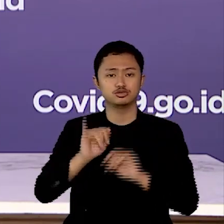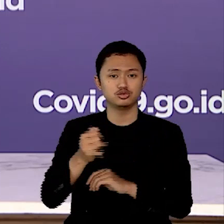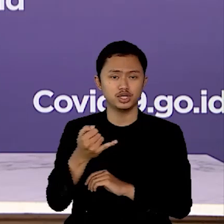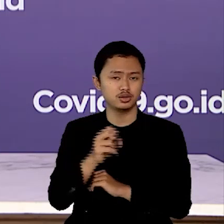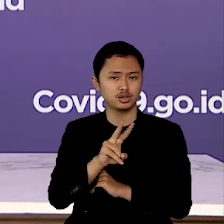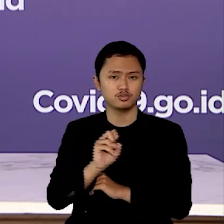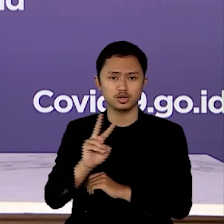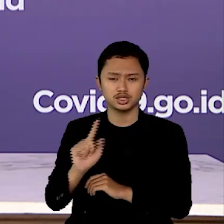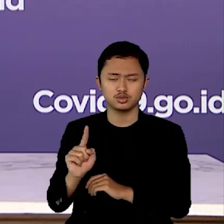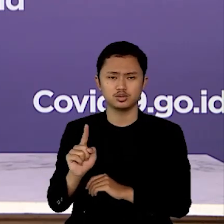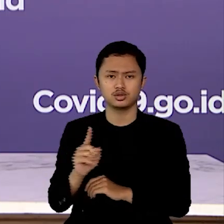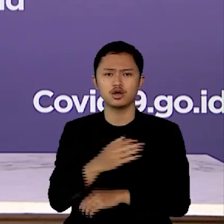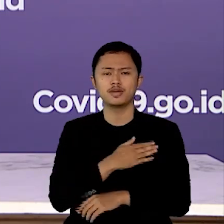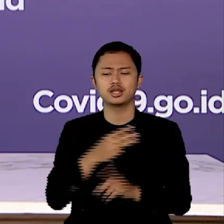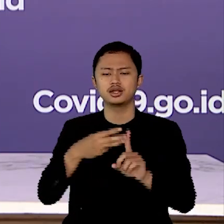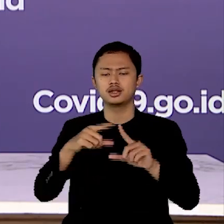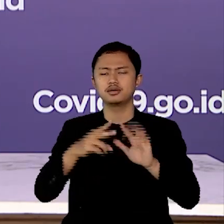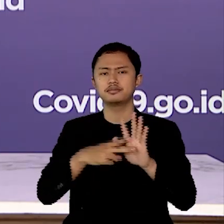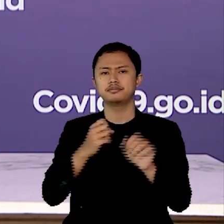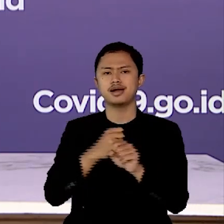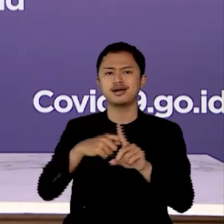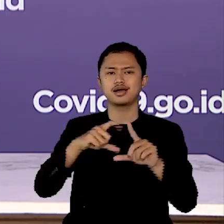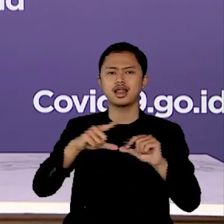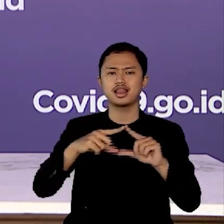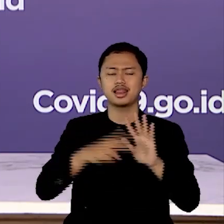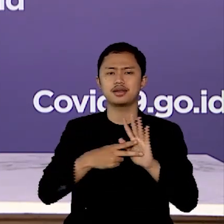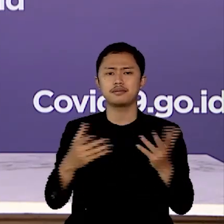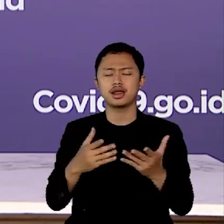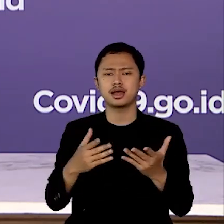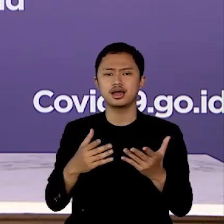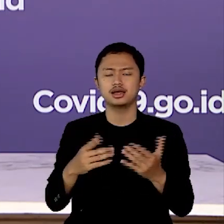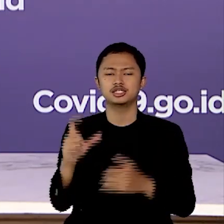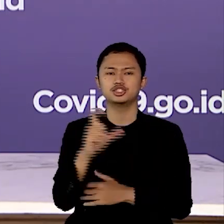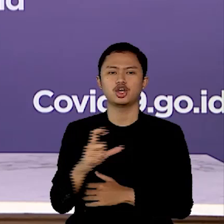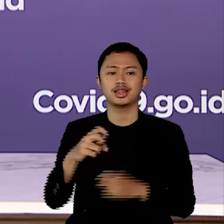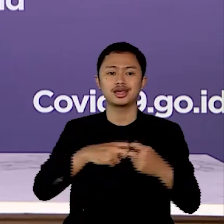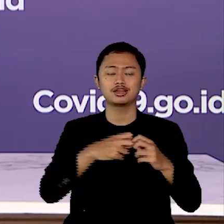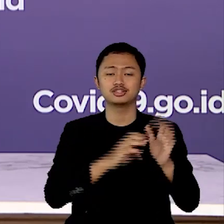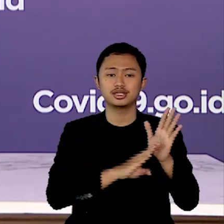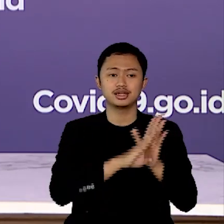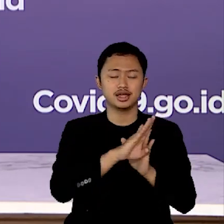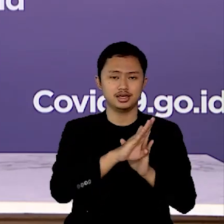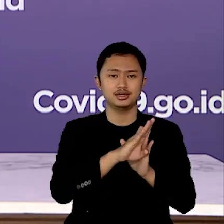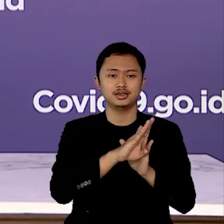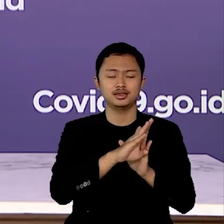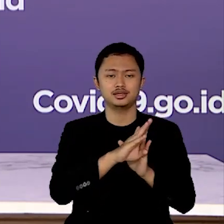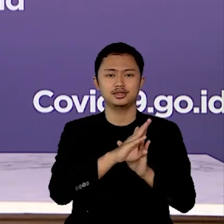2012 tuh Kabupaten Bangkalan masuk ke kuadran coklat dimana kasus naik